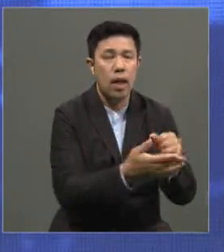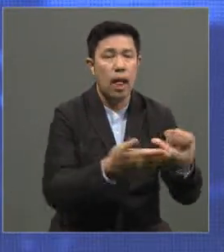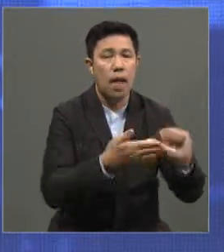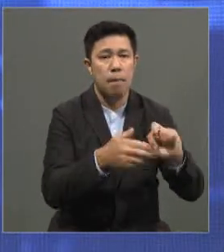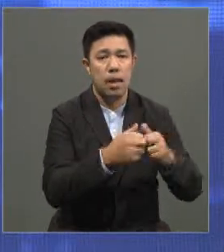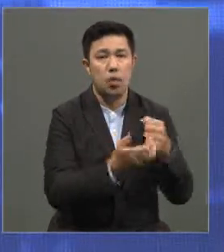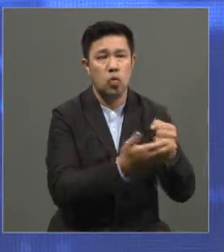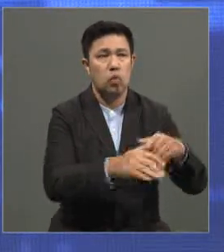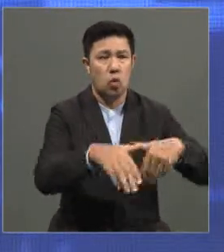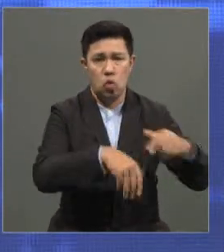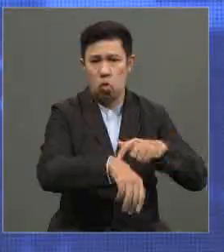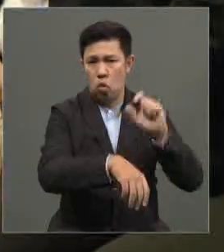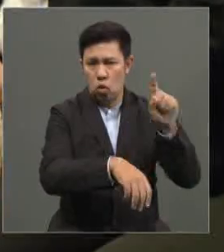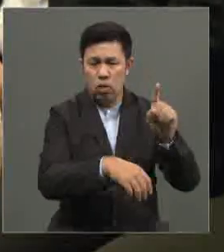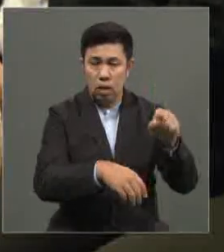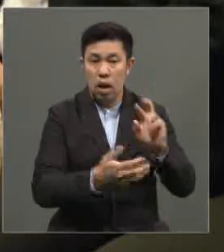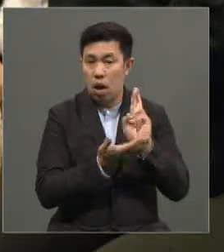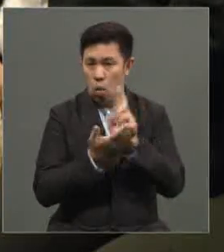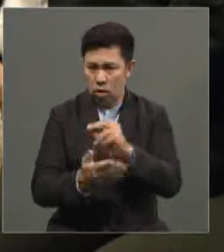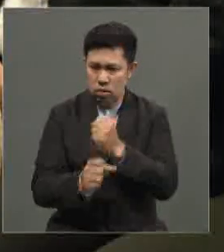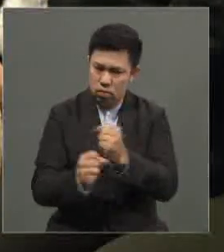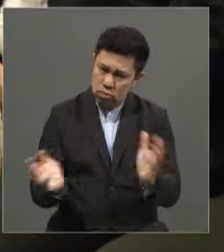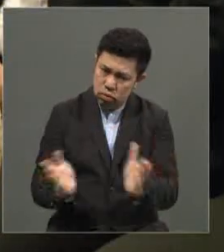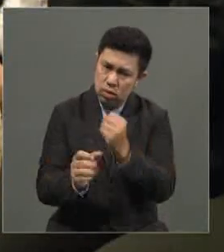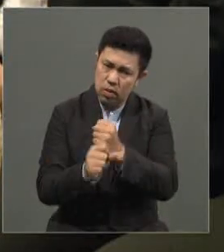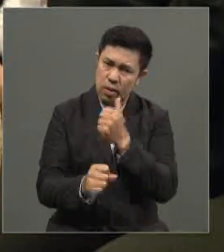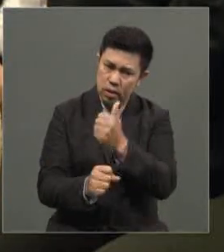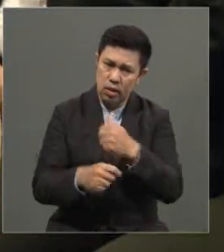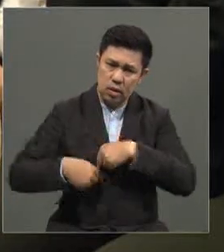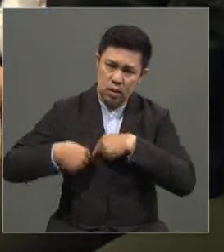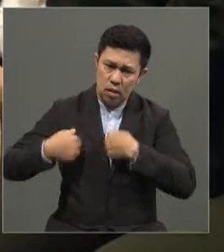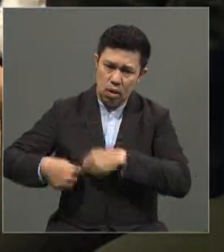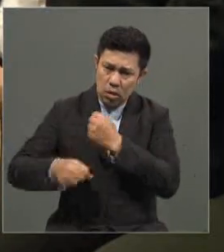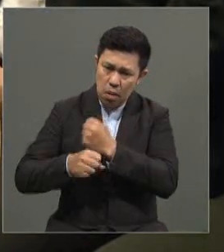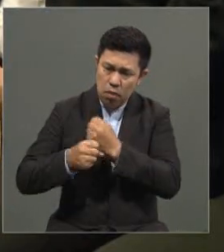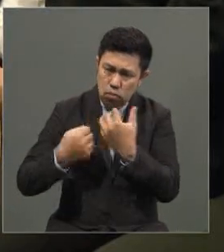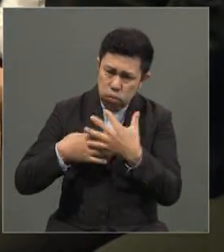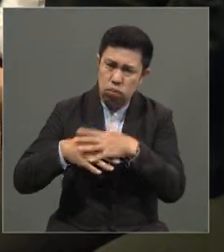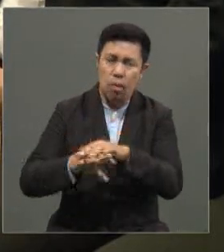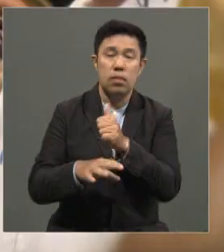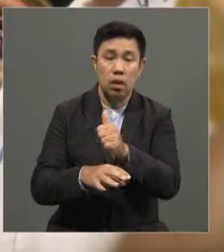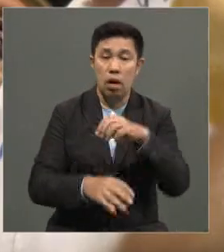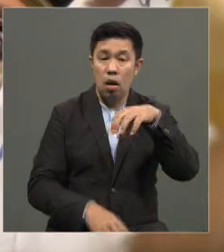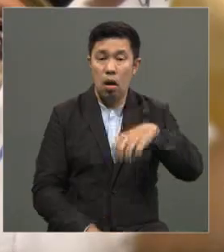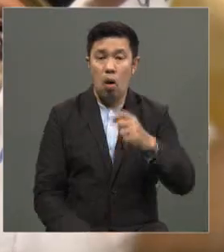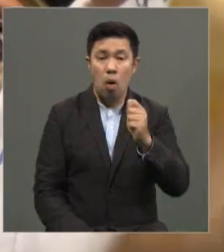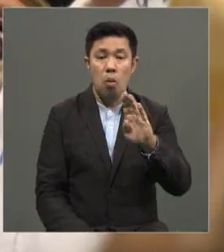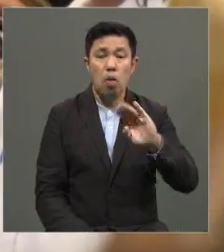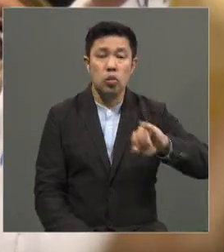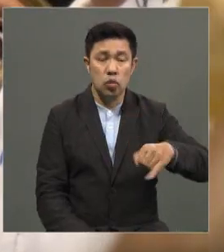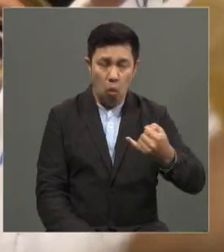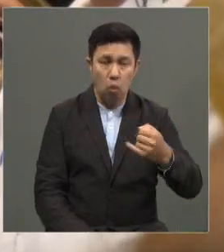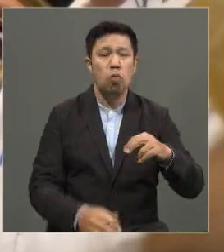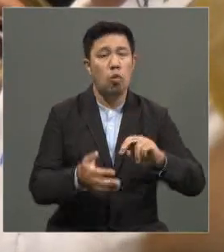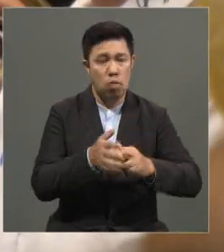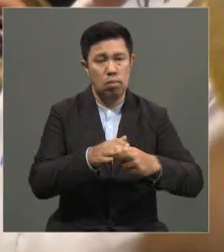อบรางวัลนี้ยังเป็นการสร้างวัฒนธรรมการทำงานที่ดีและสร้างแรงบันดาลใจให้กันด้วยองค์กรปกครองส่วนท้องถิ่นถือว่าเป็นรากฐานสำคั